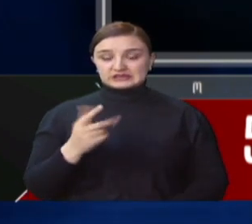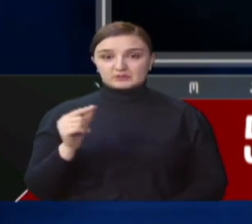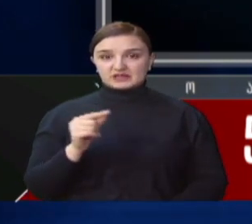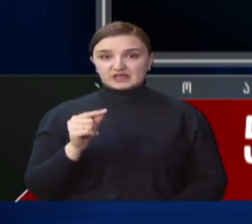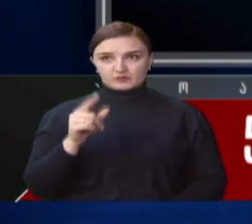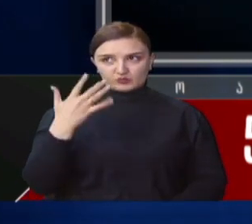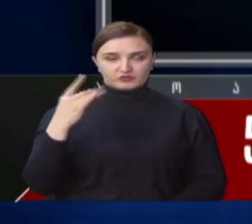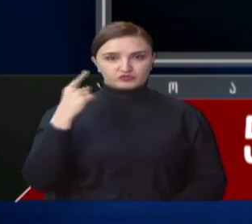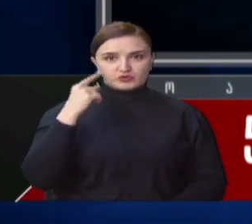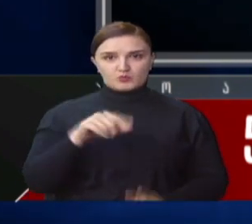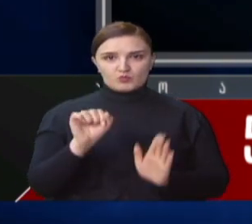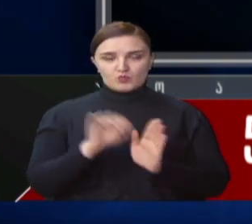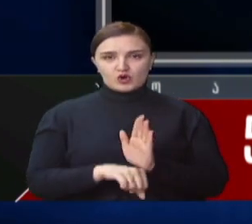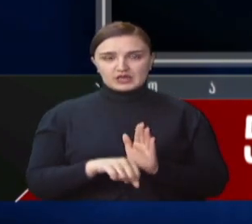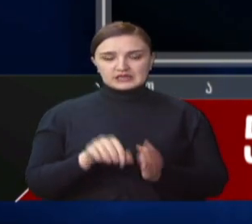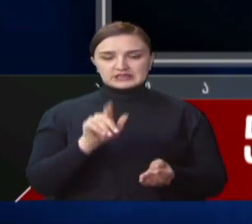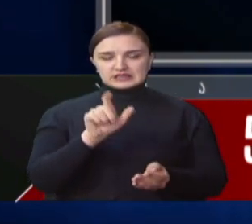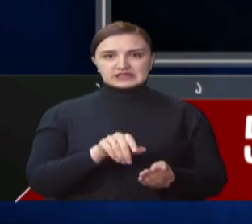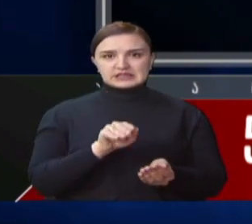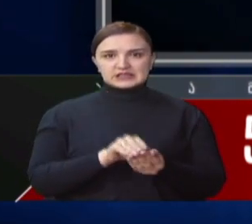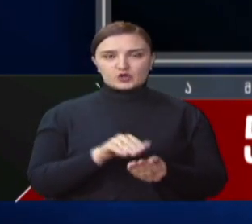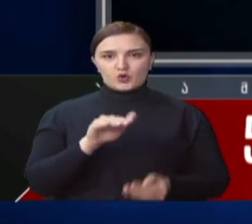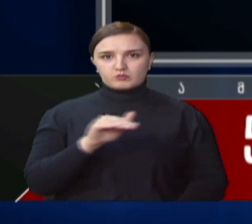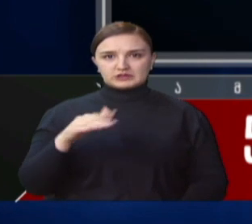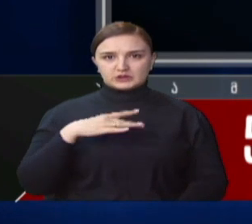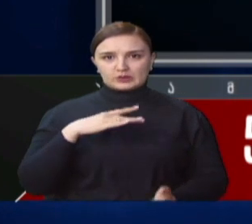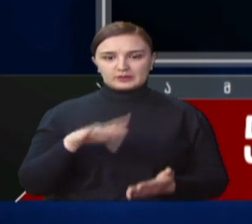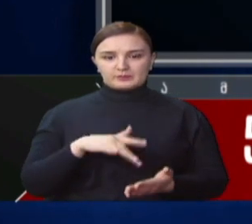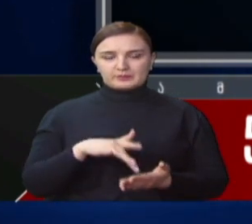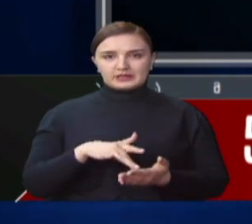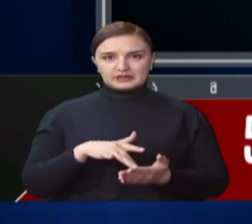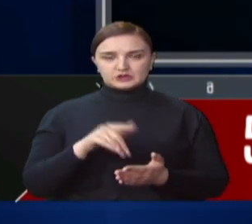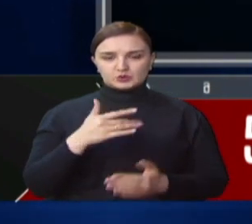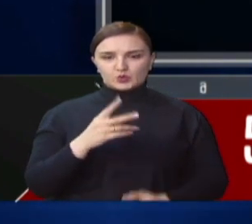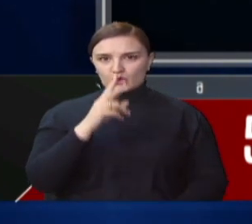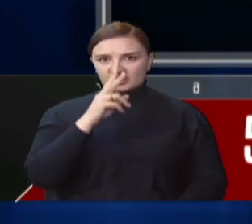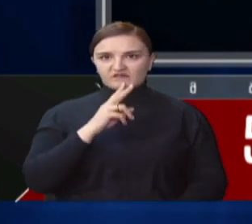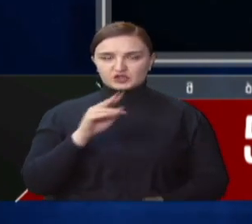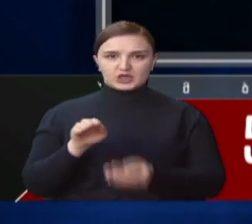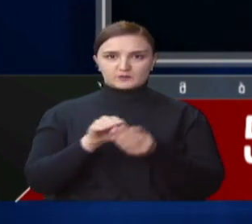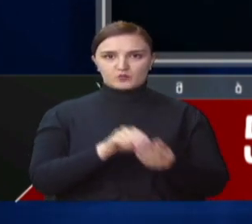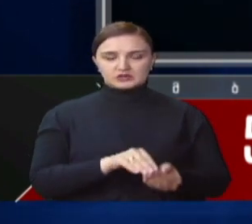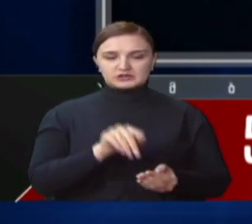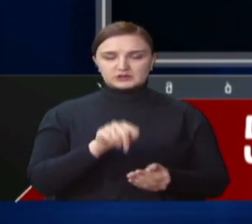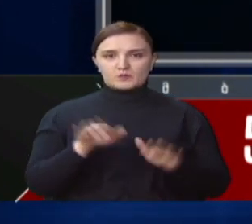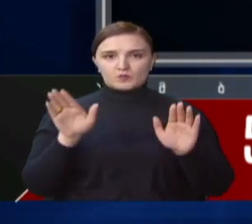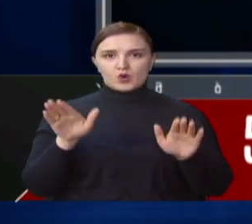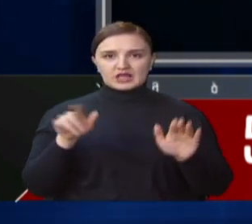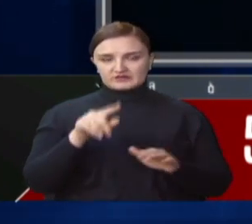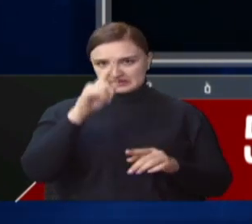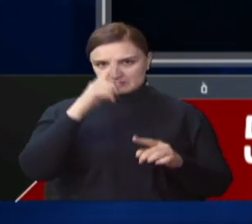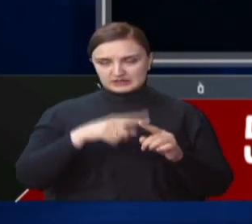თებერვალს ცნობილი გახდა, რომ ის მოკლეს. ცხედარი ოფიციალური თბილისის მიერ კონტროლირება ტერიტორიაზე თითქმის 2 თვეში გადმოასვენეს. ის მუხათგვერდის